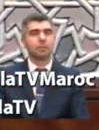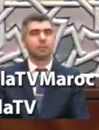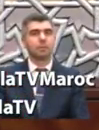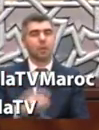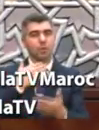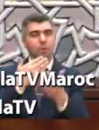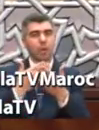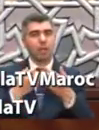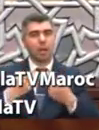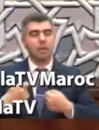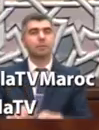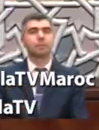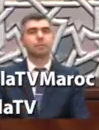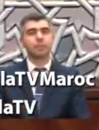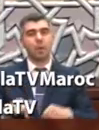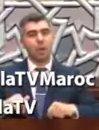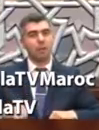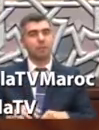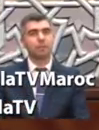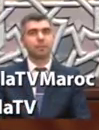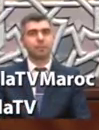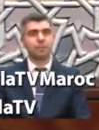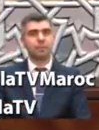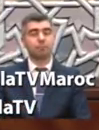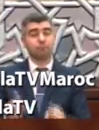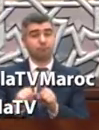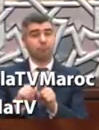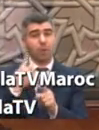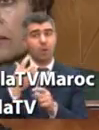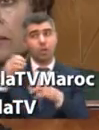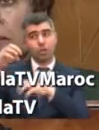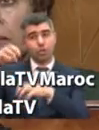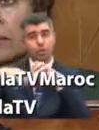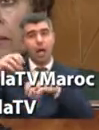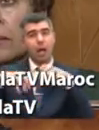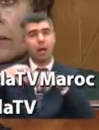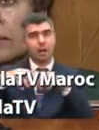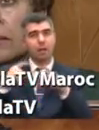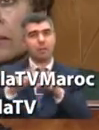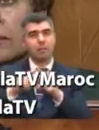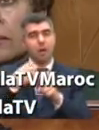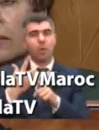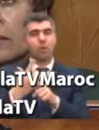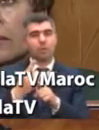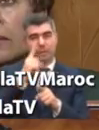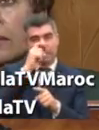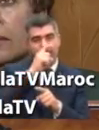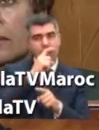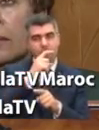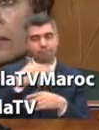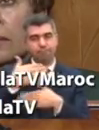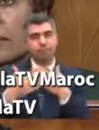شكرا السيد الرئيس. السيد الوزير المحترم، تأخر وضعف التساقطات المطرية كان له انعكاس سلبي على الموسم